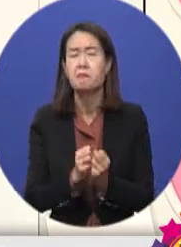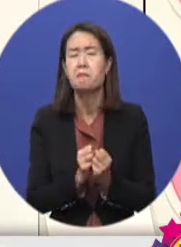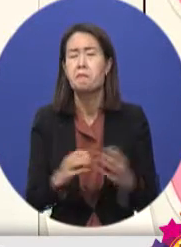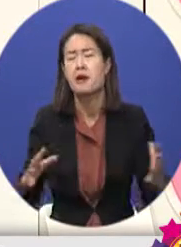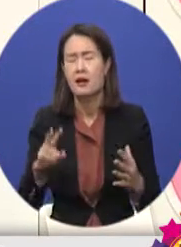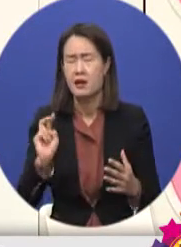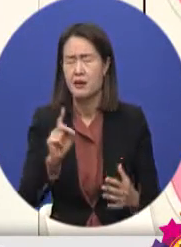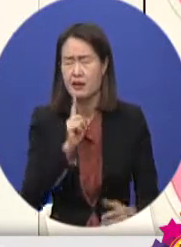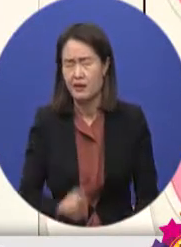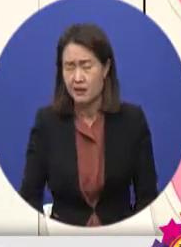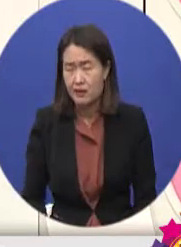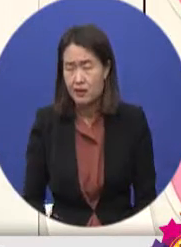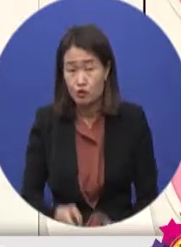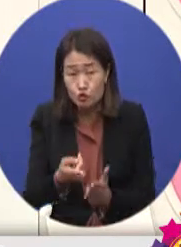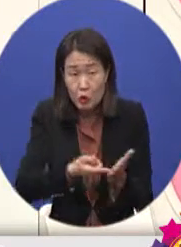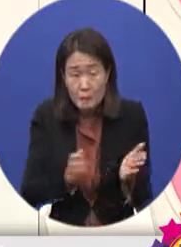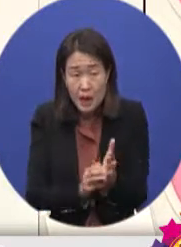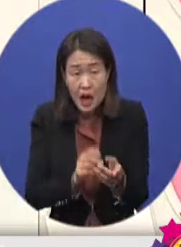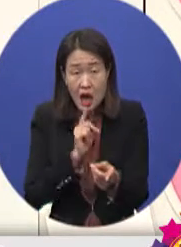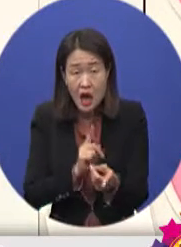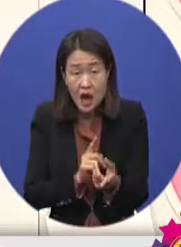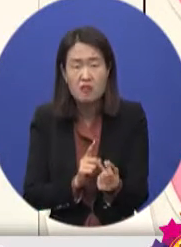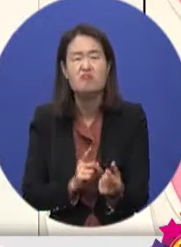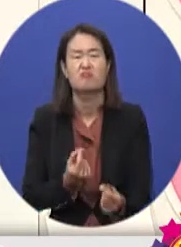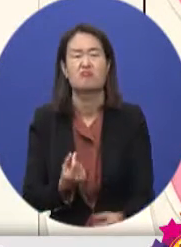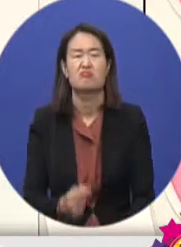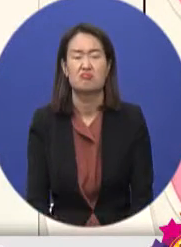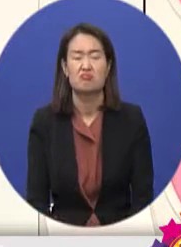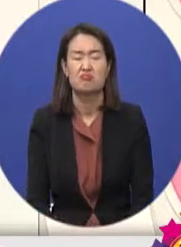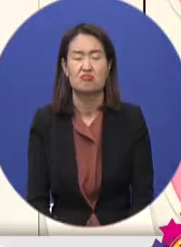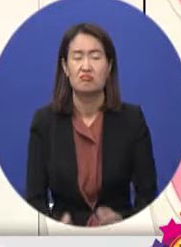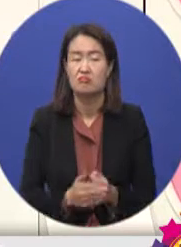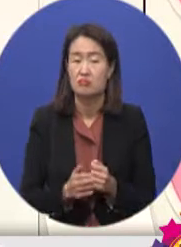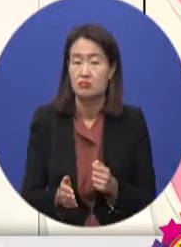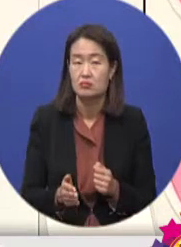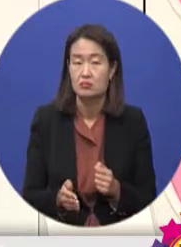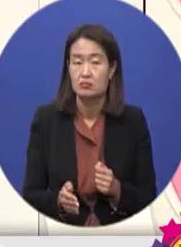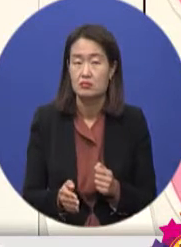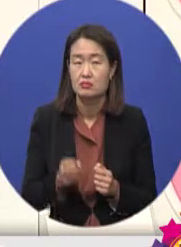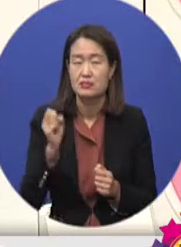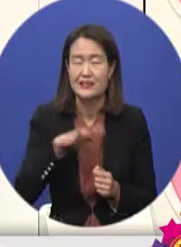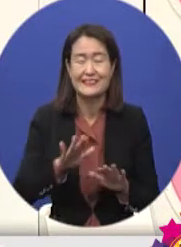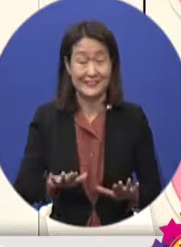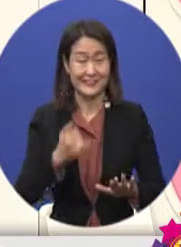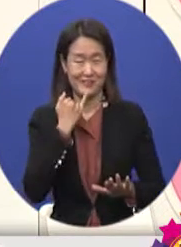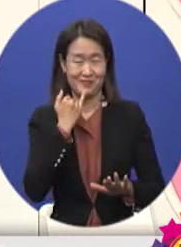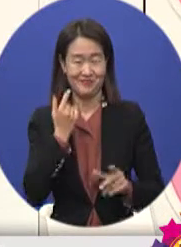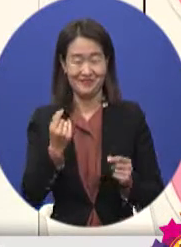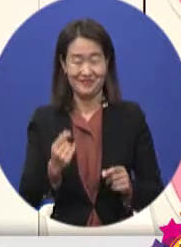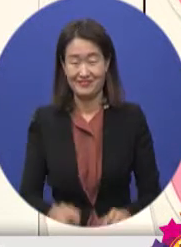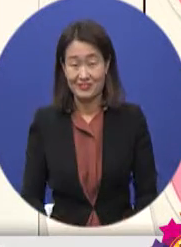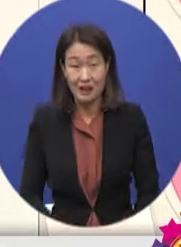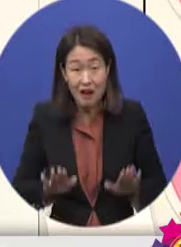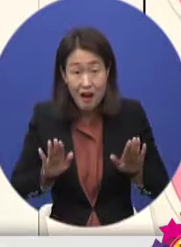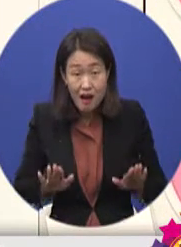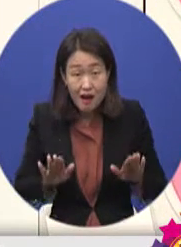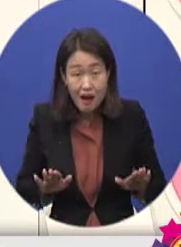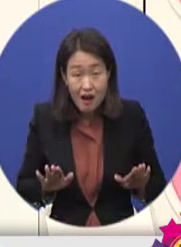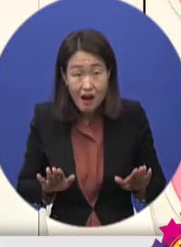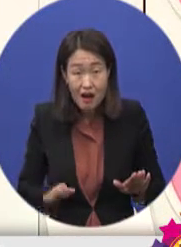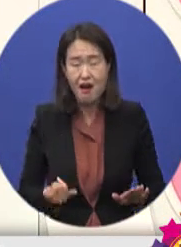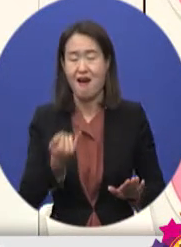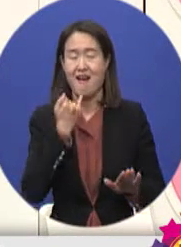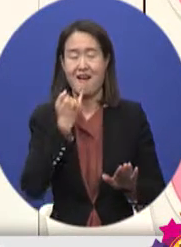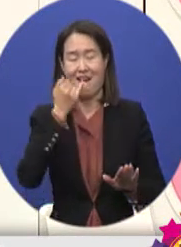터져버리는가 봐. 아, 수술하셨어요? 응. 그래서 어. 그래갖고 괜찮아요. 괜찮아요 지금은? 어,